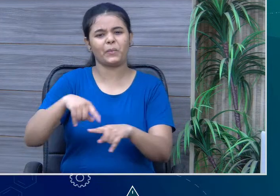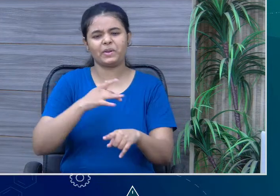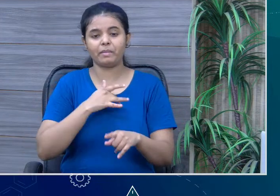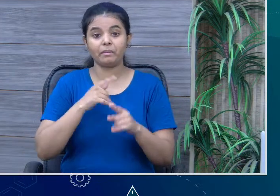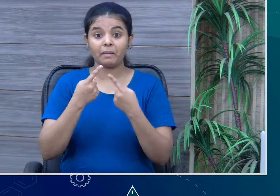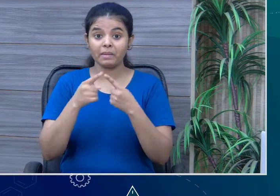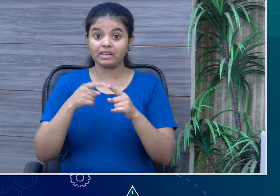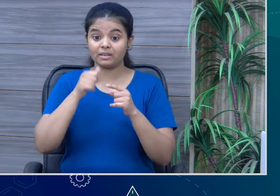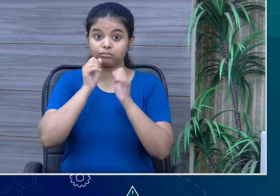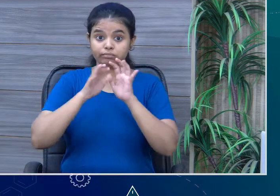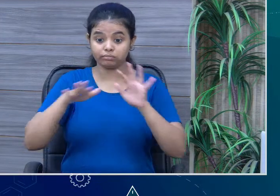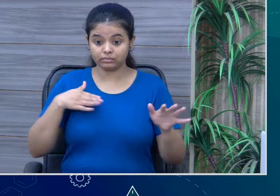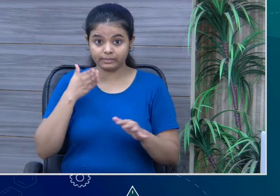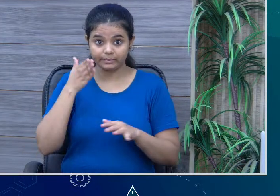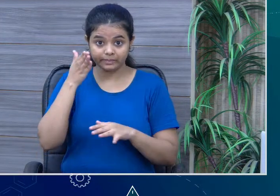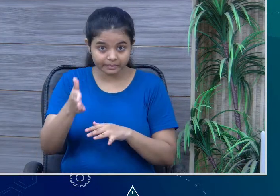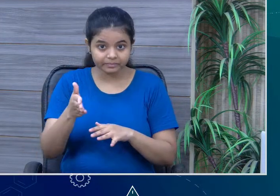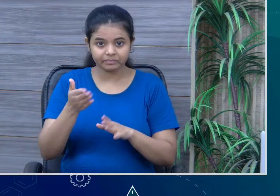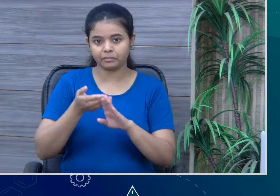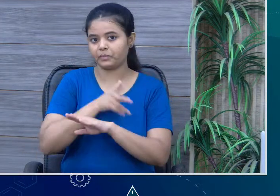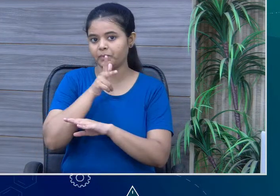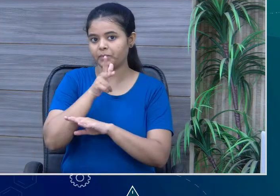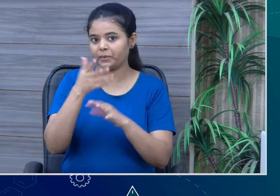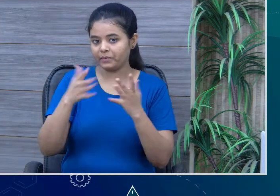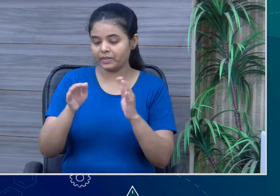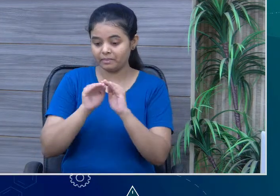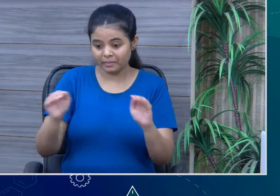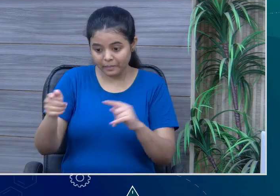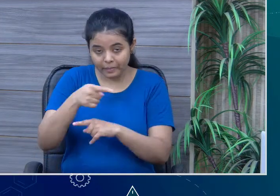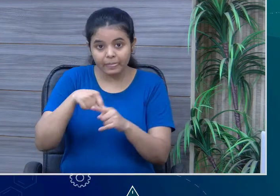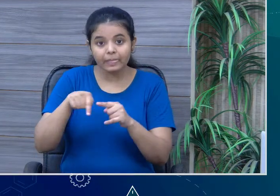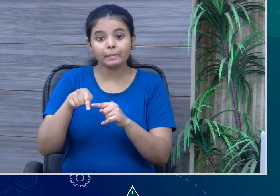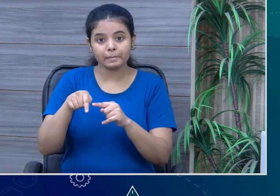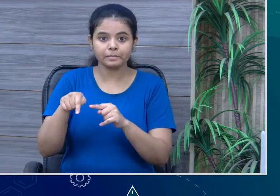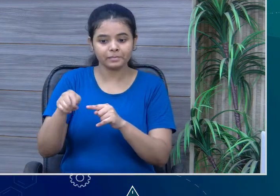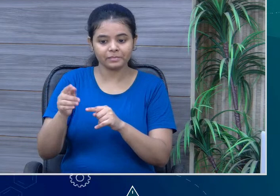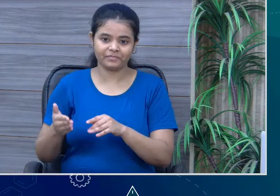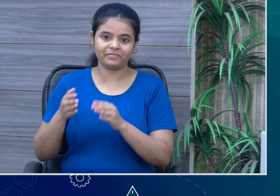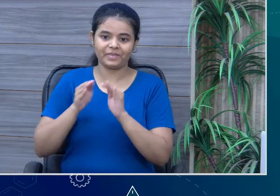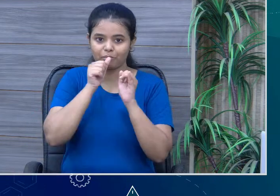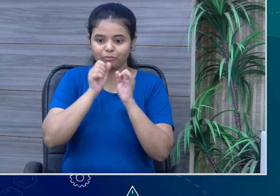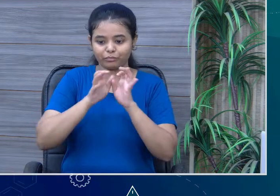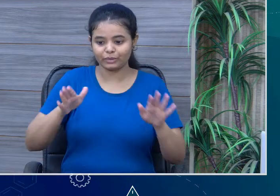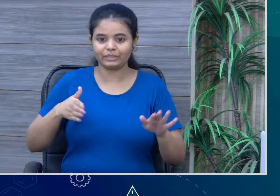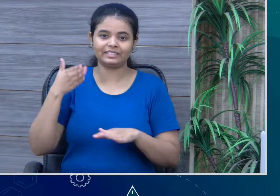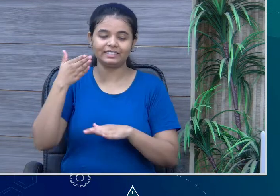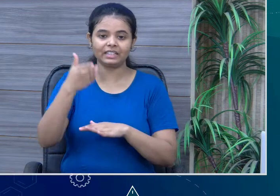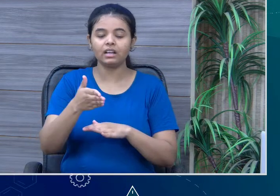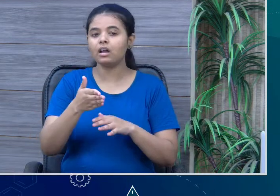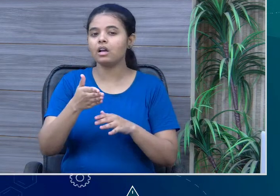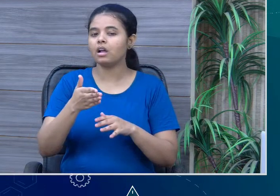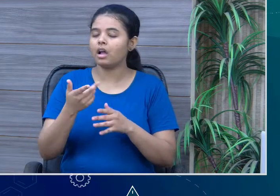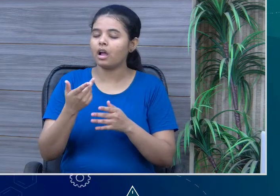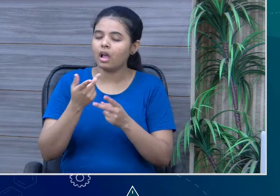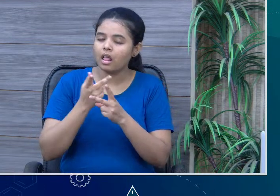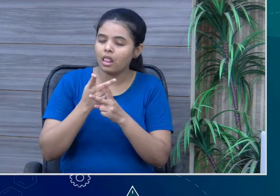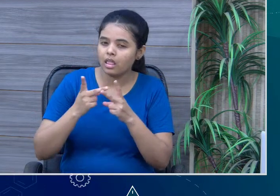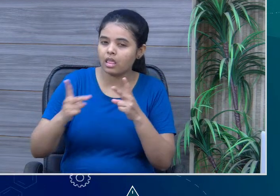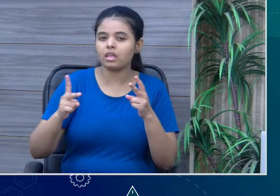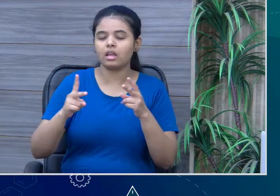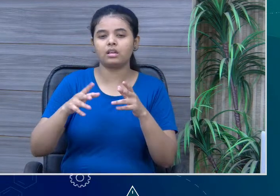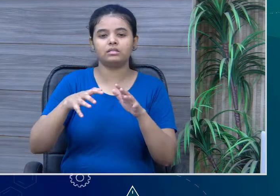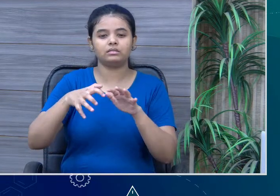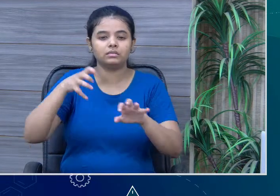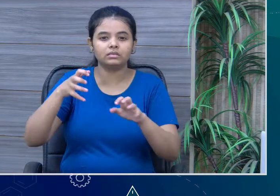sea के पास जाते हैं, as I have told, there are many other animals also. बहुत सारे reptiles ऐसे insects होते हैं जो कि